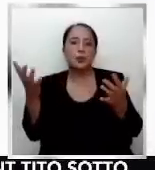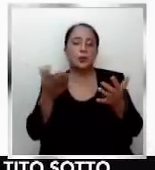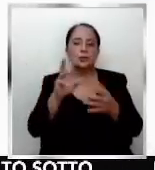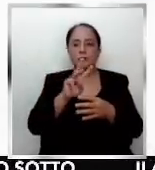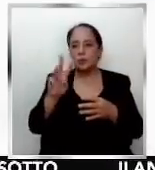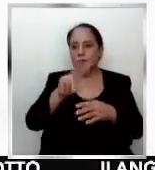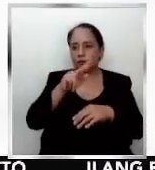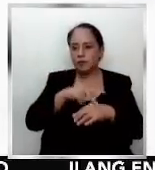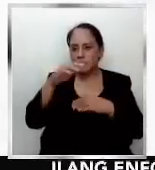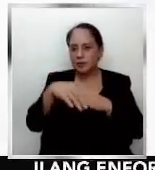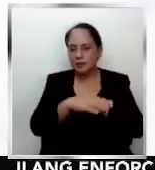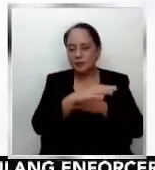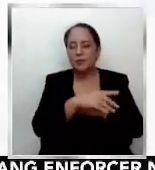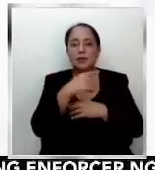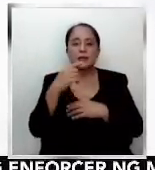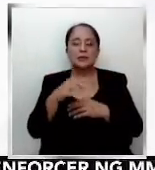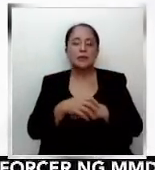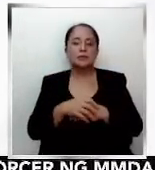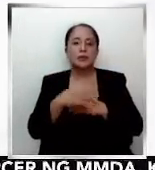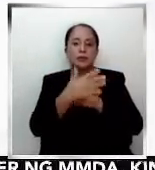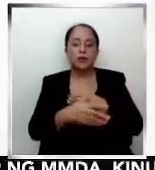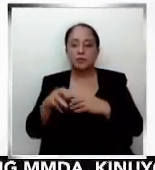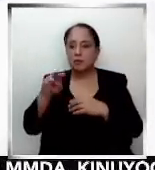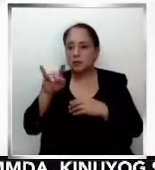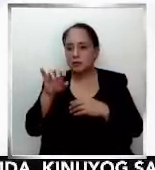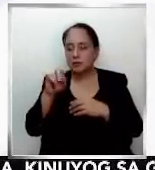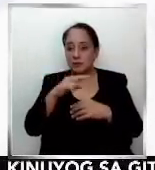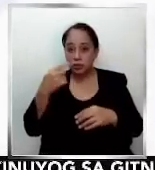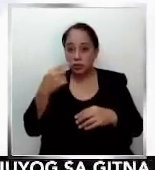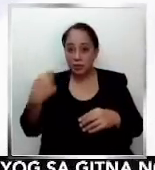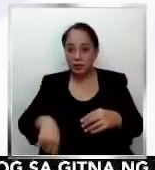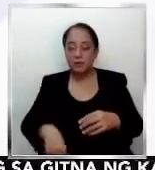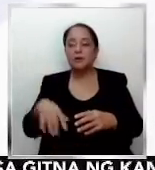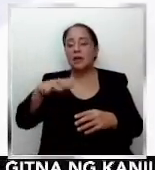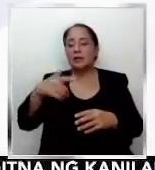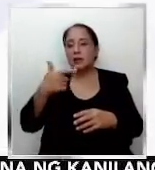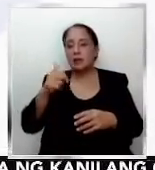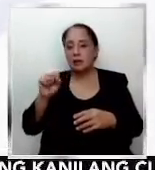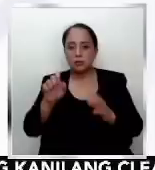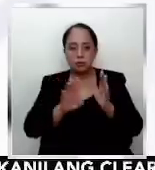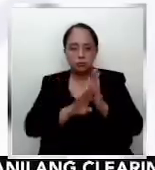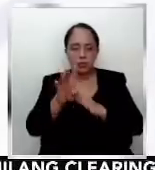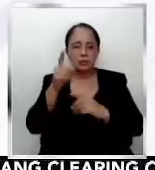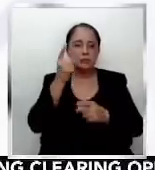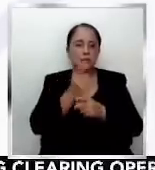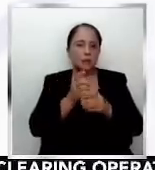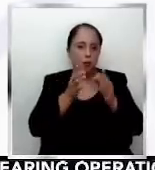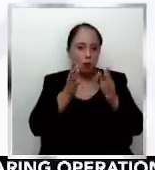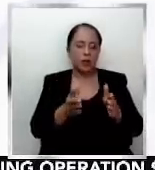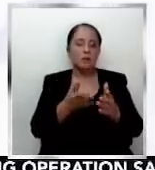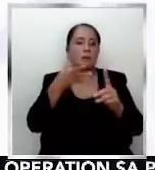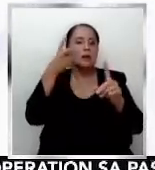Ayon sa Chinese Foreign Ministry, ang joint offshore oil and gas development ang tamang paraan para maabot ang